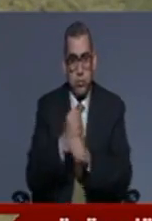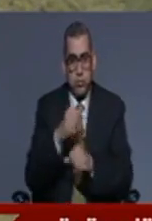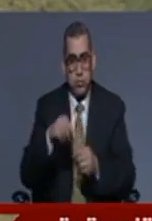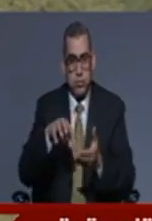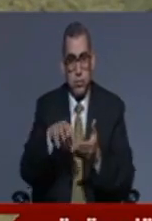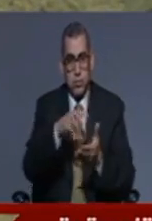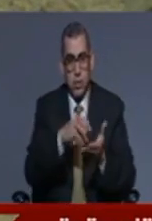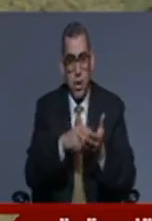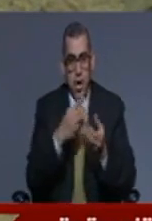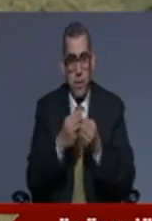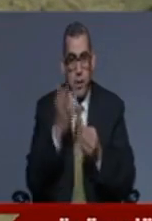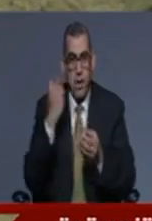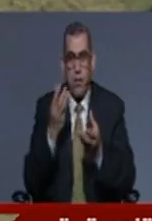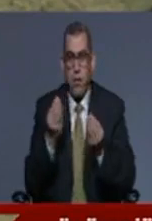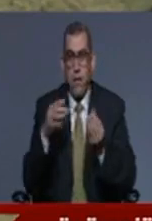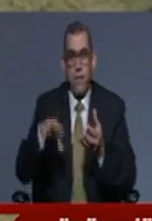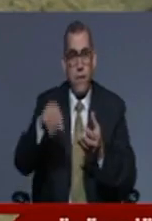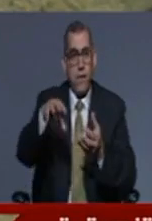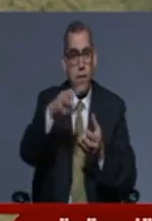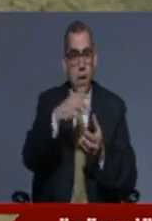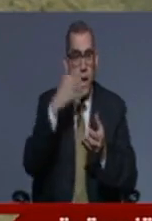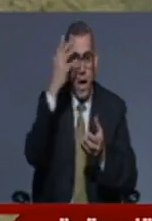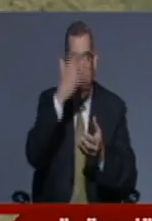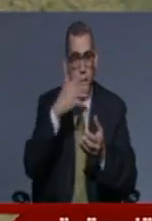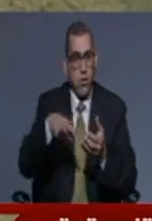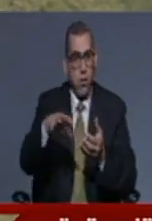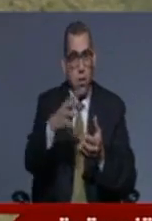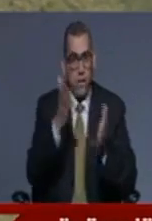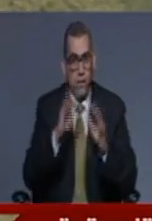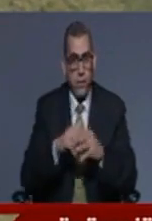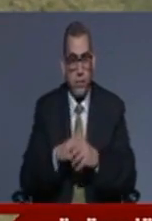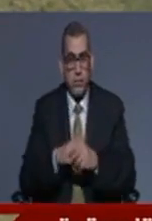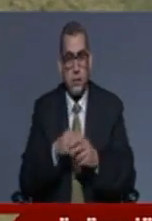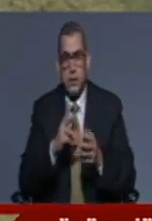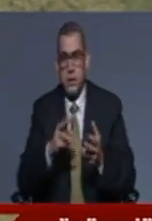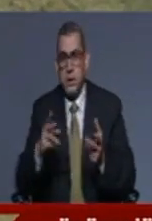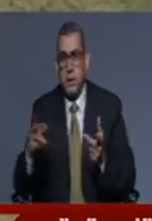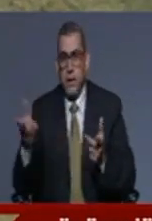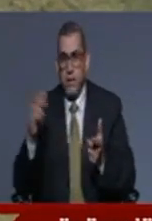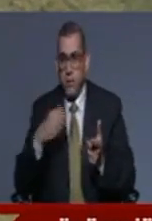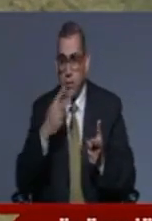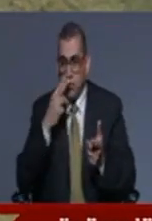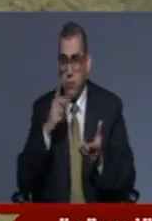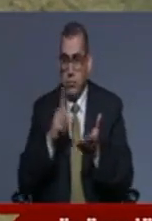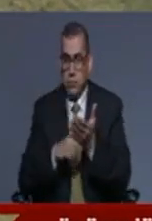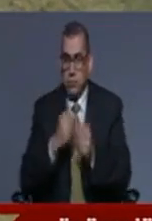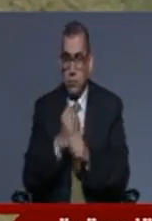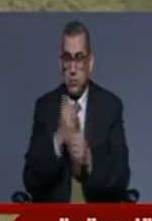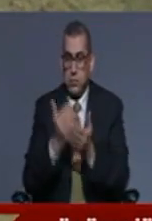في العديد من المجالات، ولا سيما في المجموعات الاقتصادية